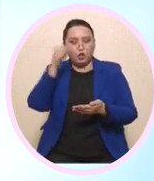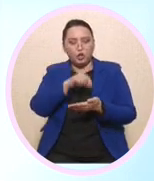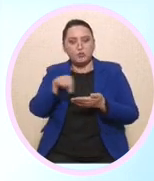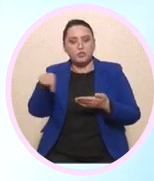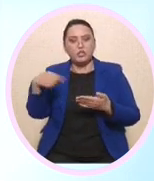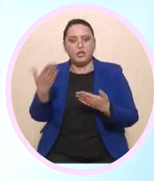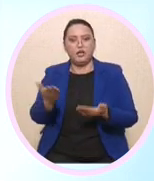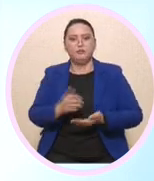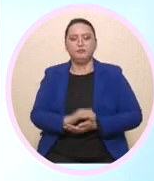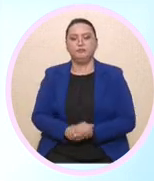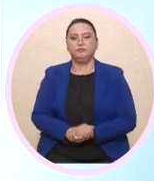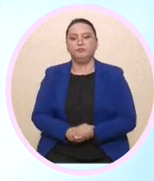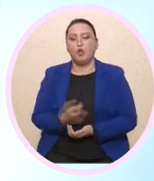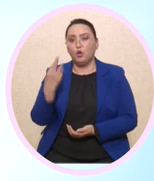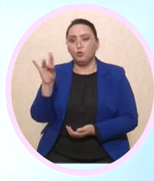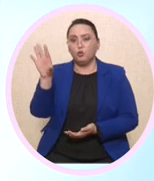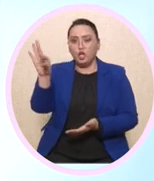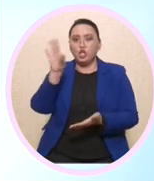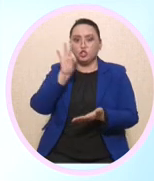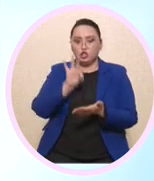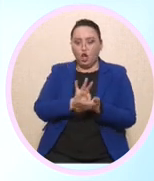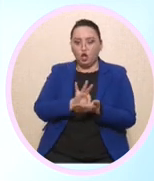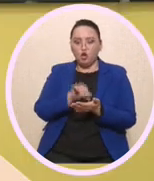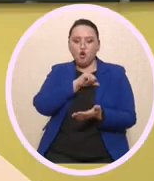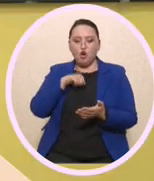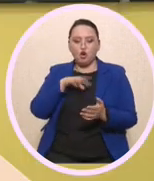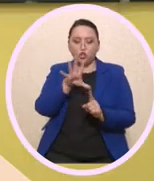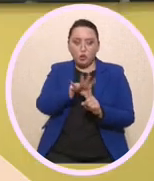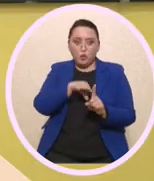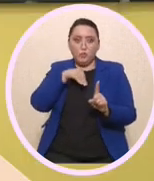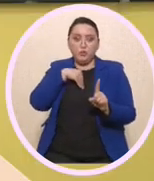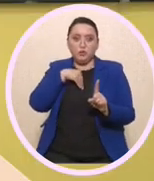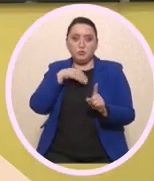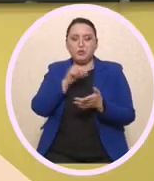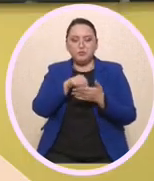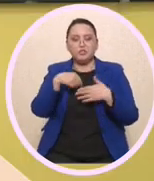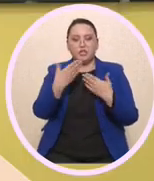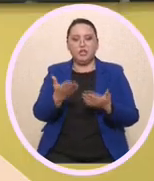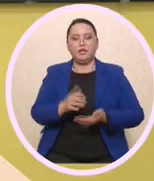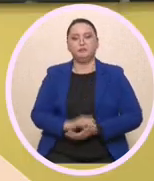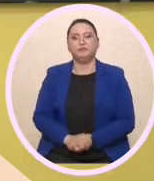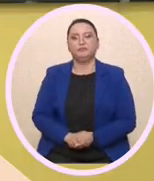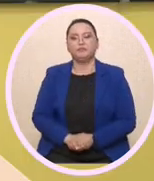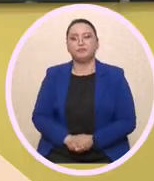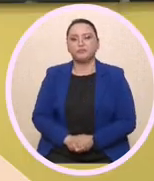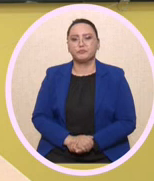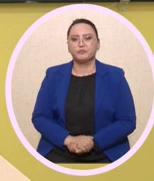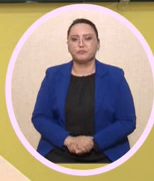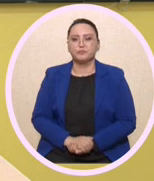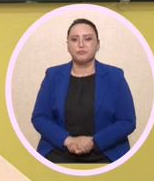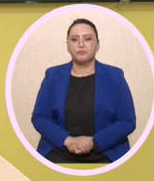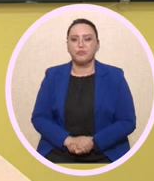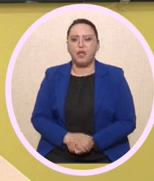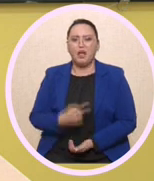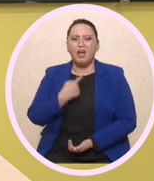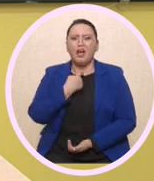дүрээс сонгон уншаад төрсөн мэдрэмж сэтгэлээ бичээрэй. Хичээлийн төгсгөлд багш нэг зөвлөгөө хэлээ. Ханаа